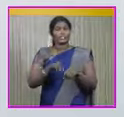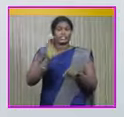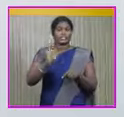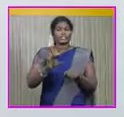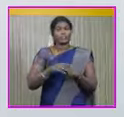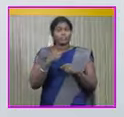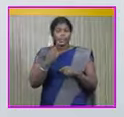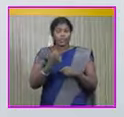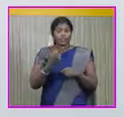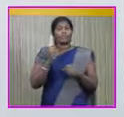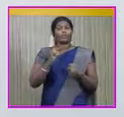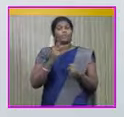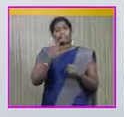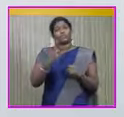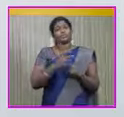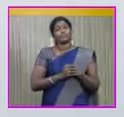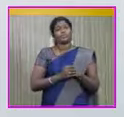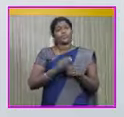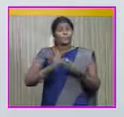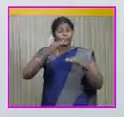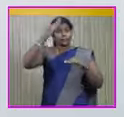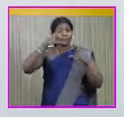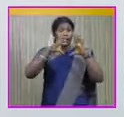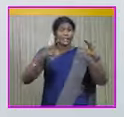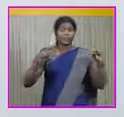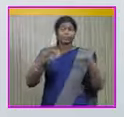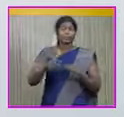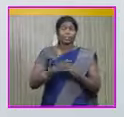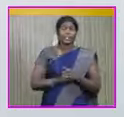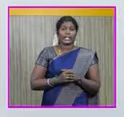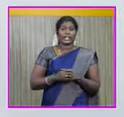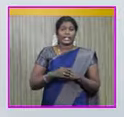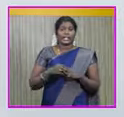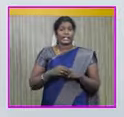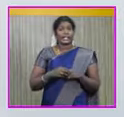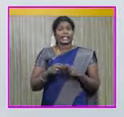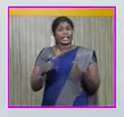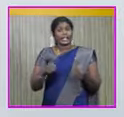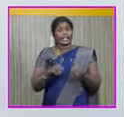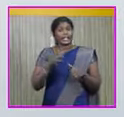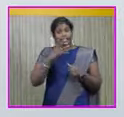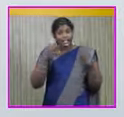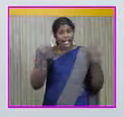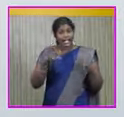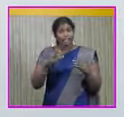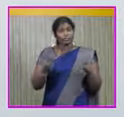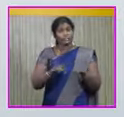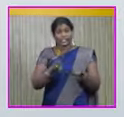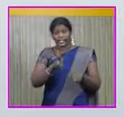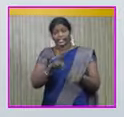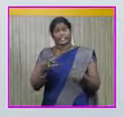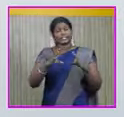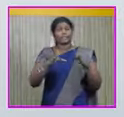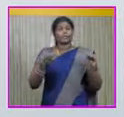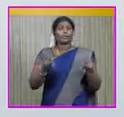நிரூபிக்கணும். அதே போல் பெரிய முக்கோணமான அந்த கேட் முக்கோணம் ஒரு இரு சம பக்க முக்கோணம் அப்படின்னு நம்ம